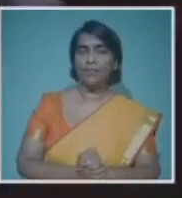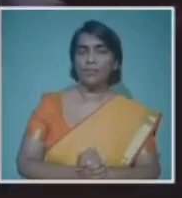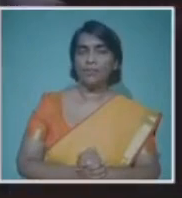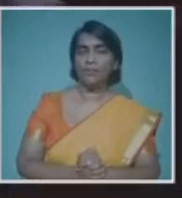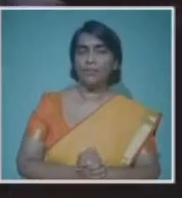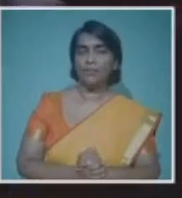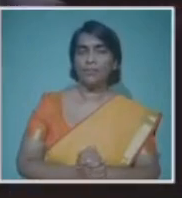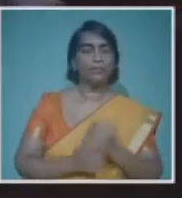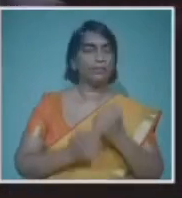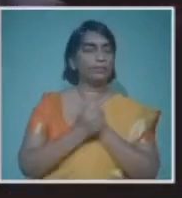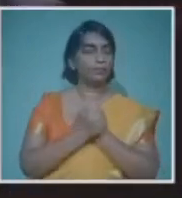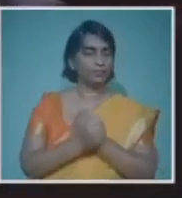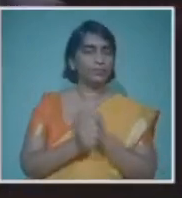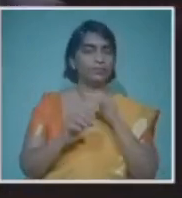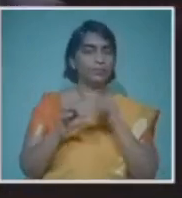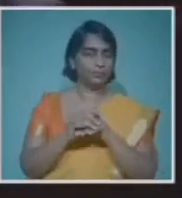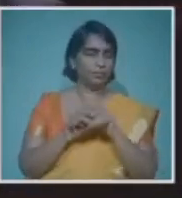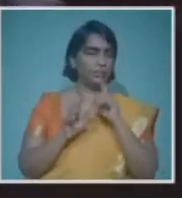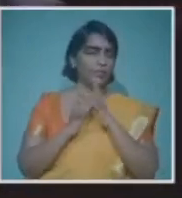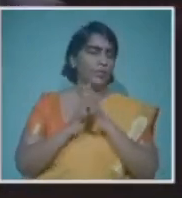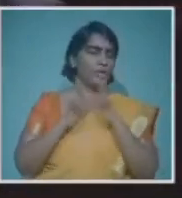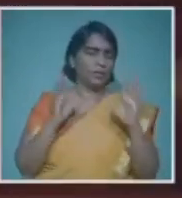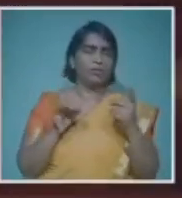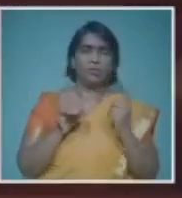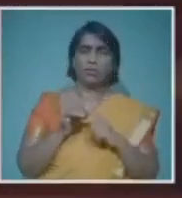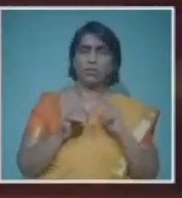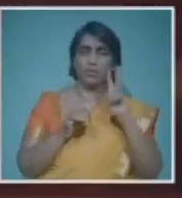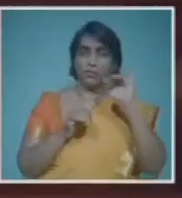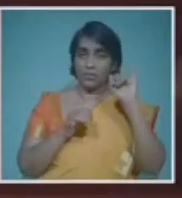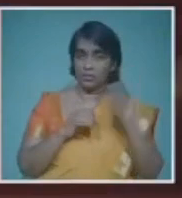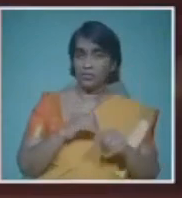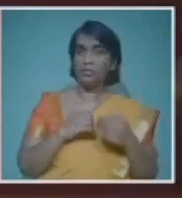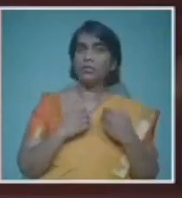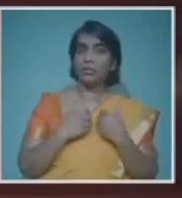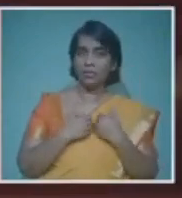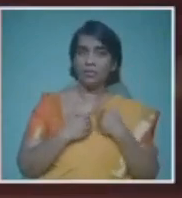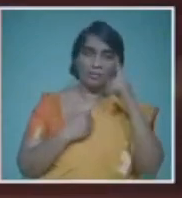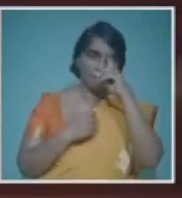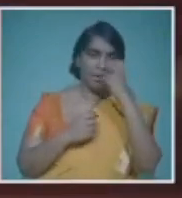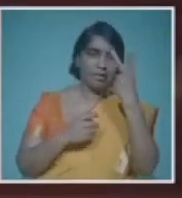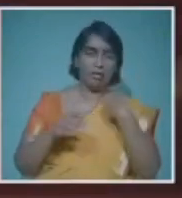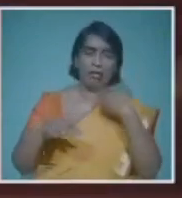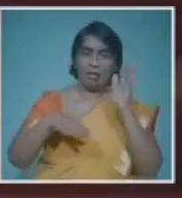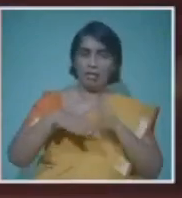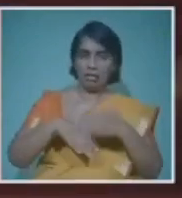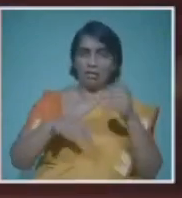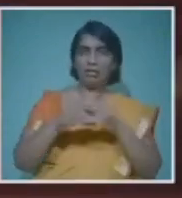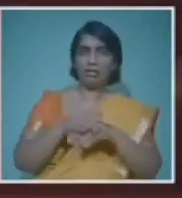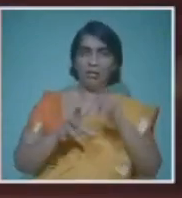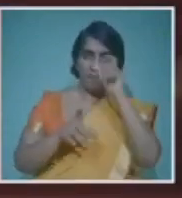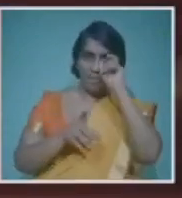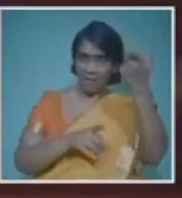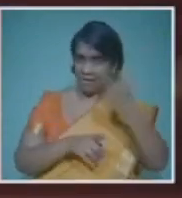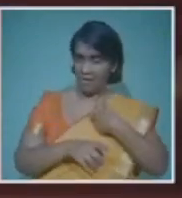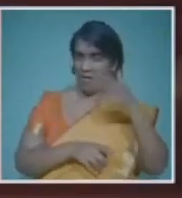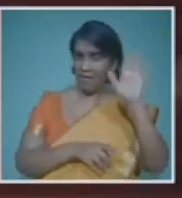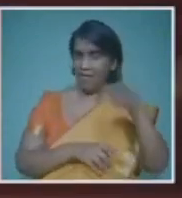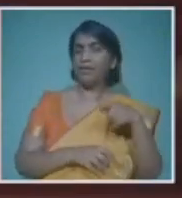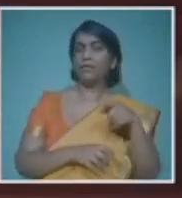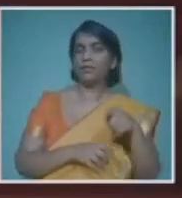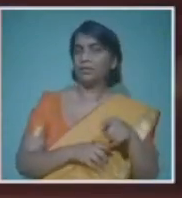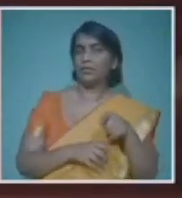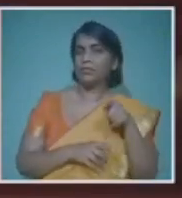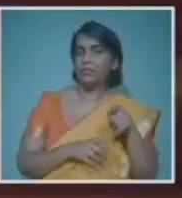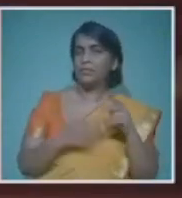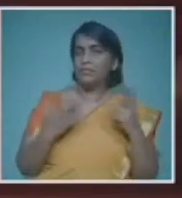තමයි බන්ධනාගාරගත වීම ඔබතුමා කියනවාගේ ලොකු ප්‍රශ්නයක් 26000ක් ඉන්න එක. මමත් ඔකේ මාස දෙකක් ඉඳලා දුක් විඳව ඔබතුමා මාව බලන්නත් ආවා. නමුත් මේකට